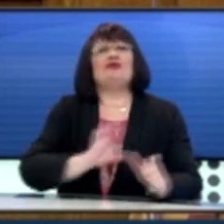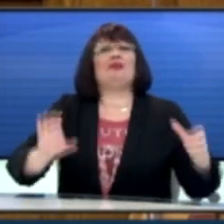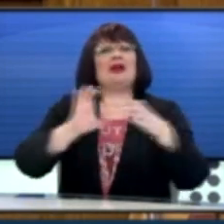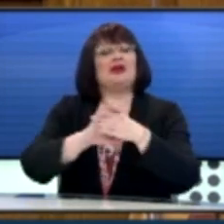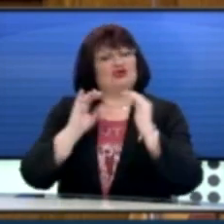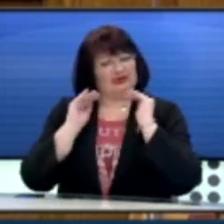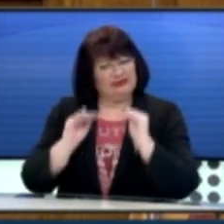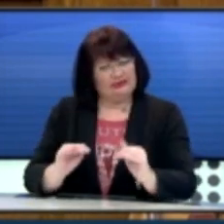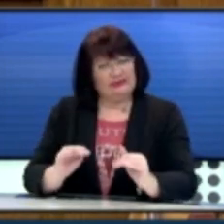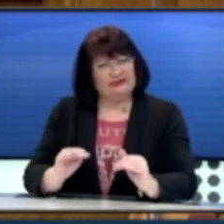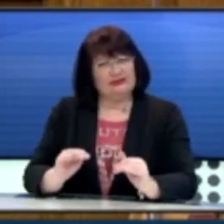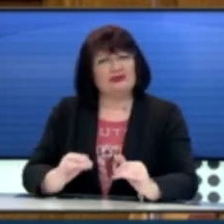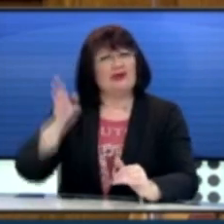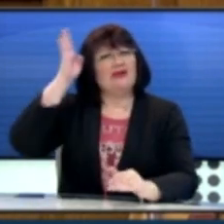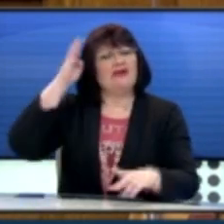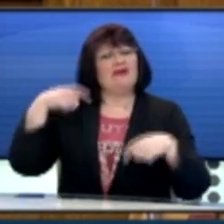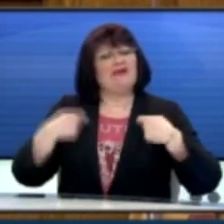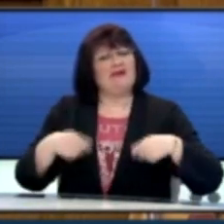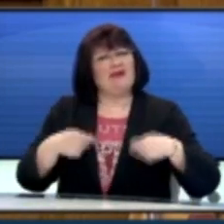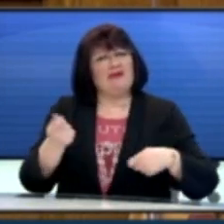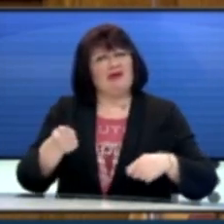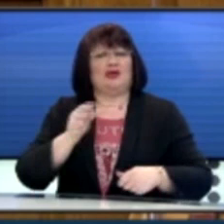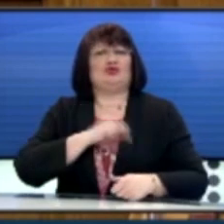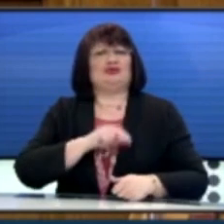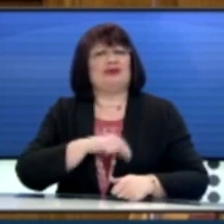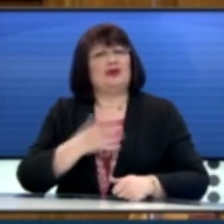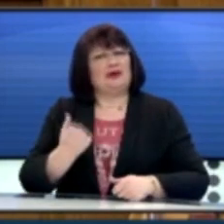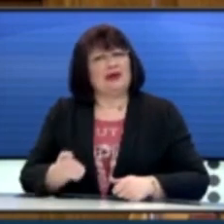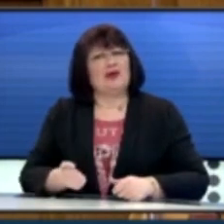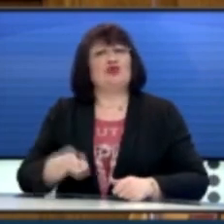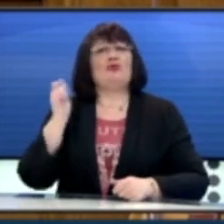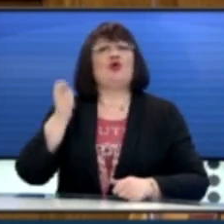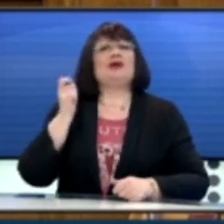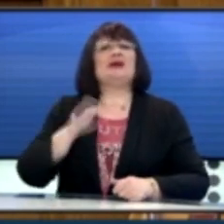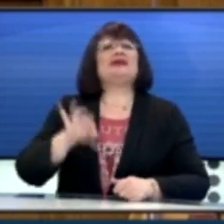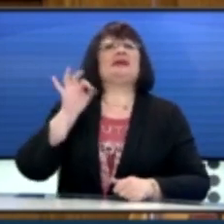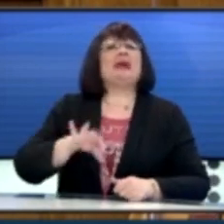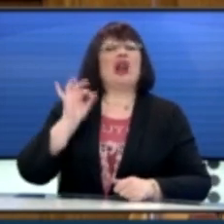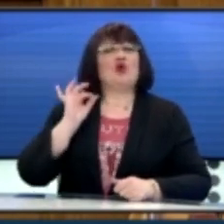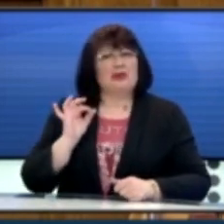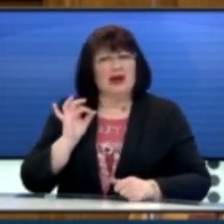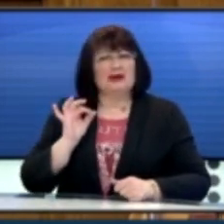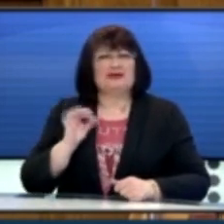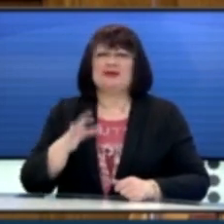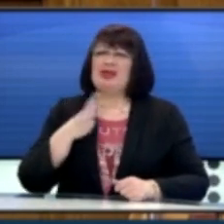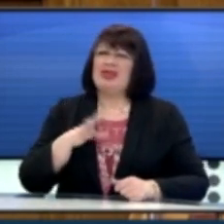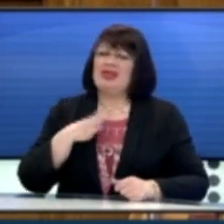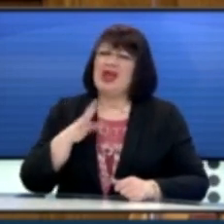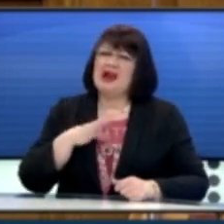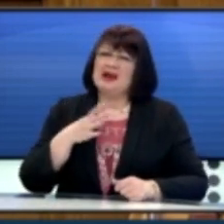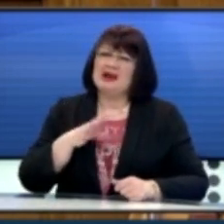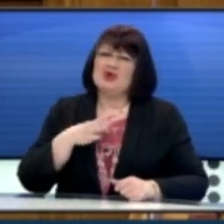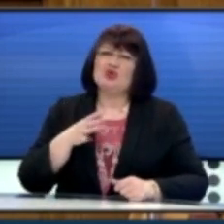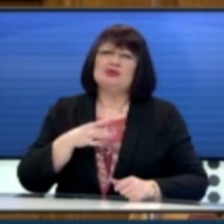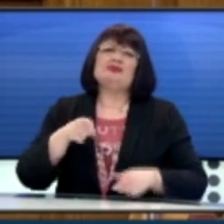Ευρωπαϊκή Ένωση, θα είναι εδώ το μεγάλο κεφάλαιο, τα συμφέροντα, οι πολιτικές επιλογές εκείνων που θέλουν να φορτώσουν